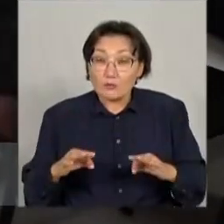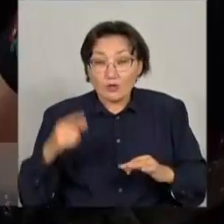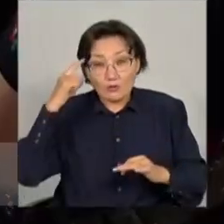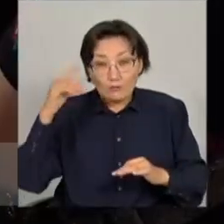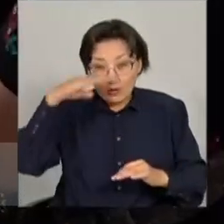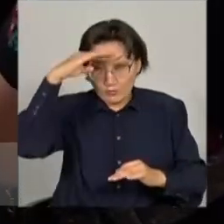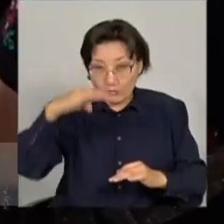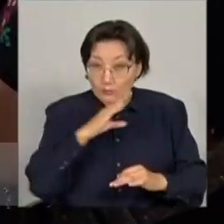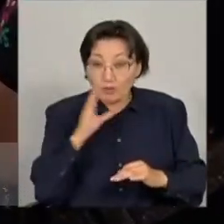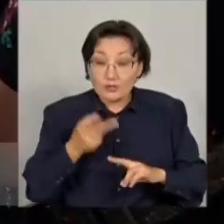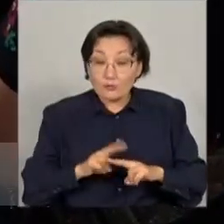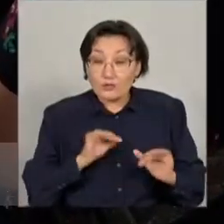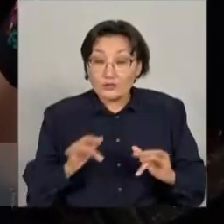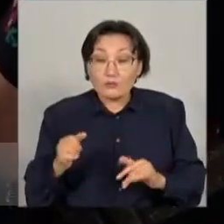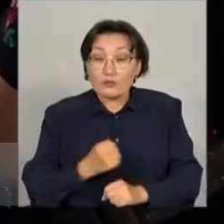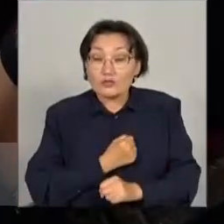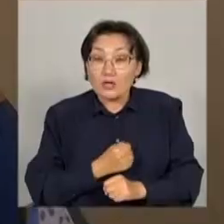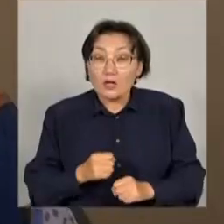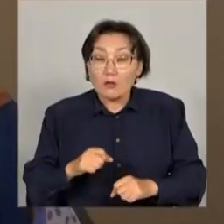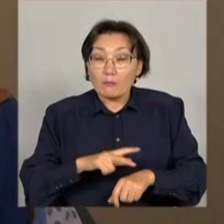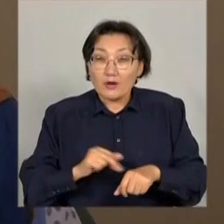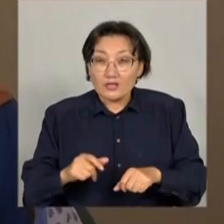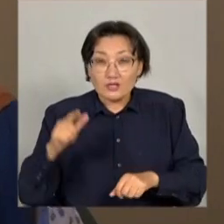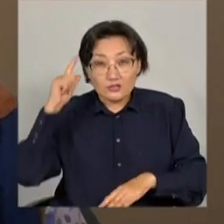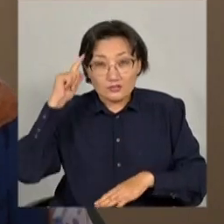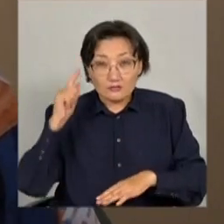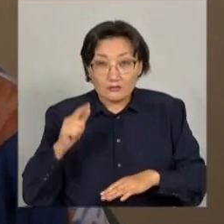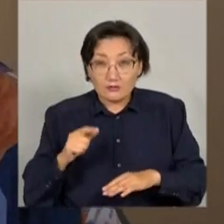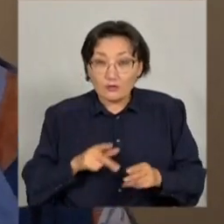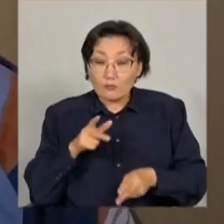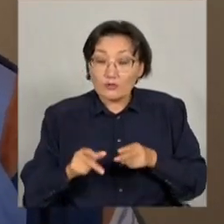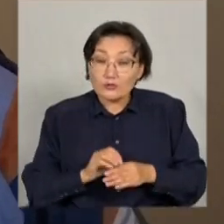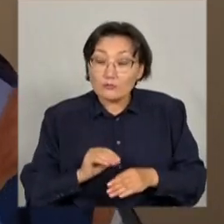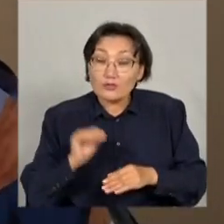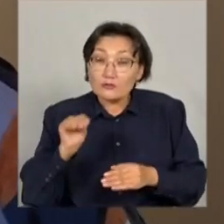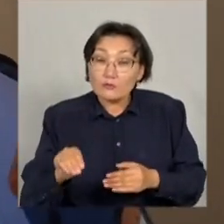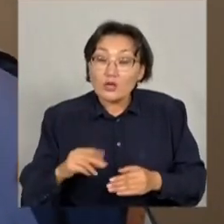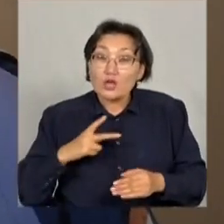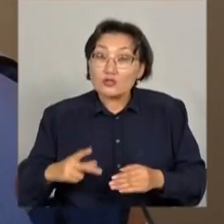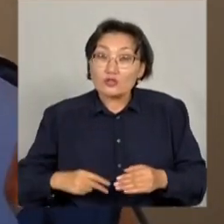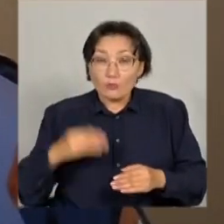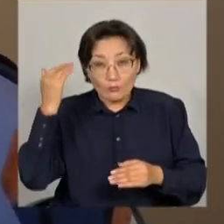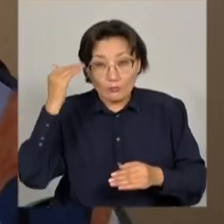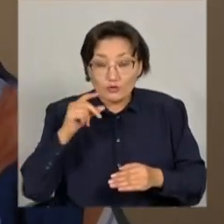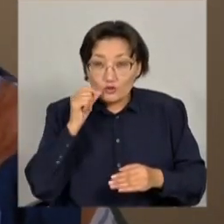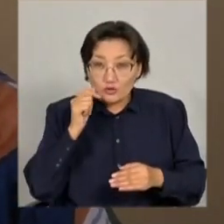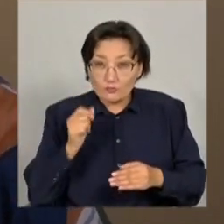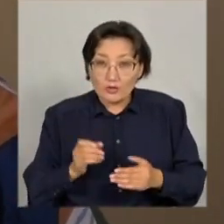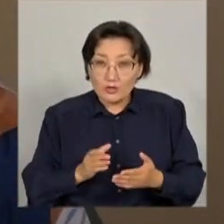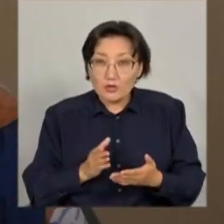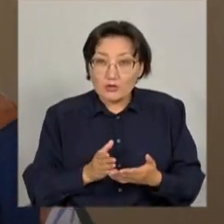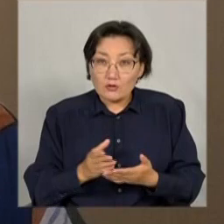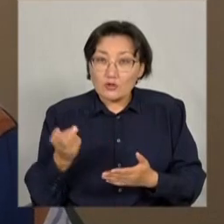ісіне өкінеді. Ол полицияға арыз беріп те үлгерген. Қызым айтады, ұйықтайын, неге ұйықтай алмаймын деп. Бөтен еркектер көп кіріп жоқ шығып